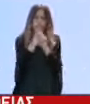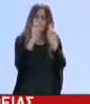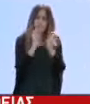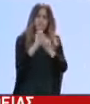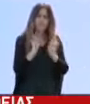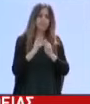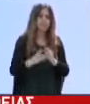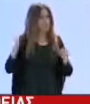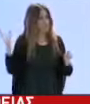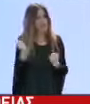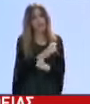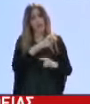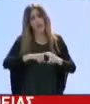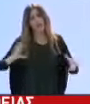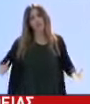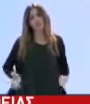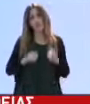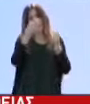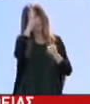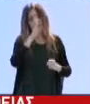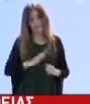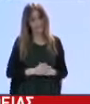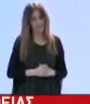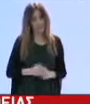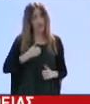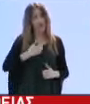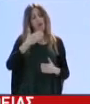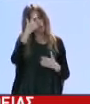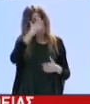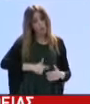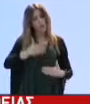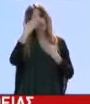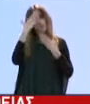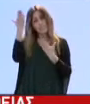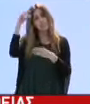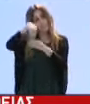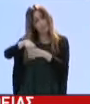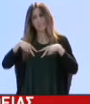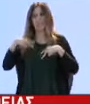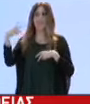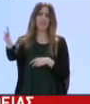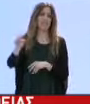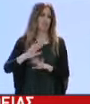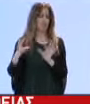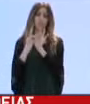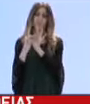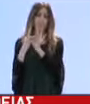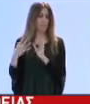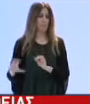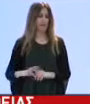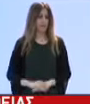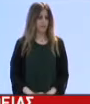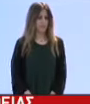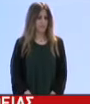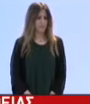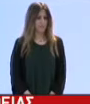Είχα την ευθύνη να τον υπηρετήσω ως υπουργός. Είναι ηγέτες που